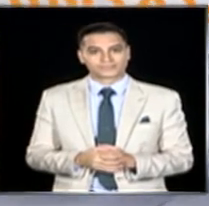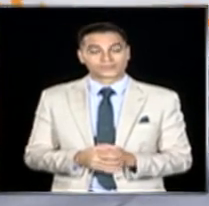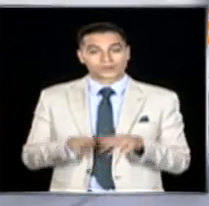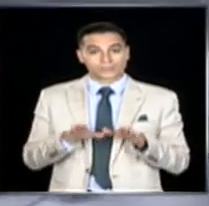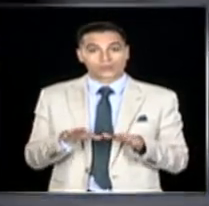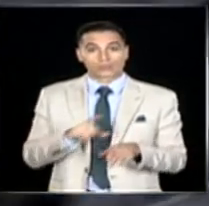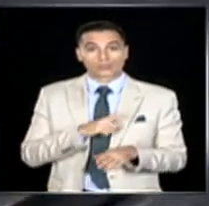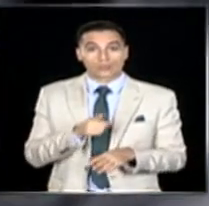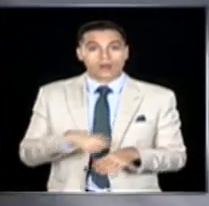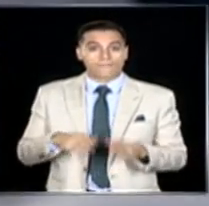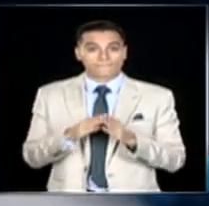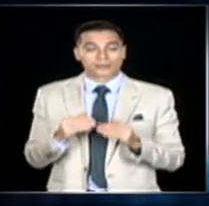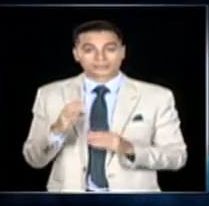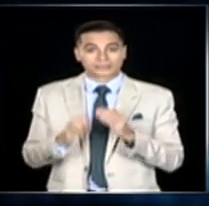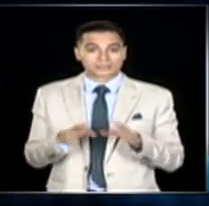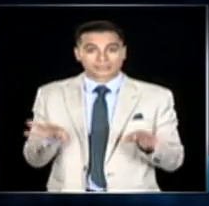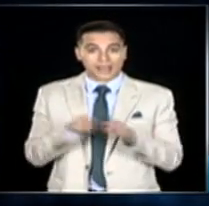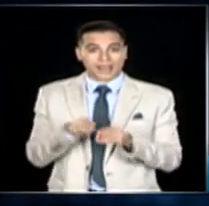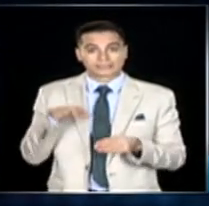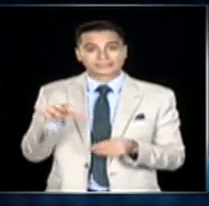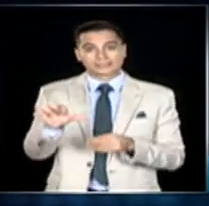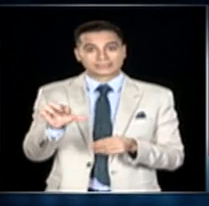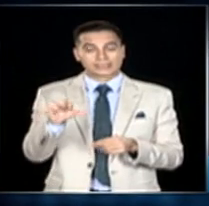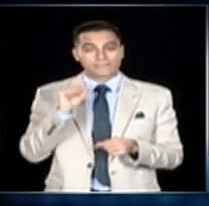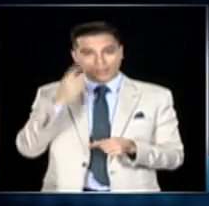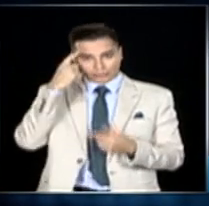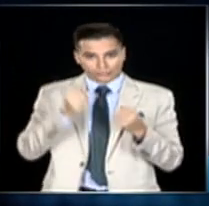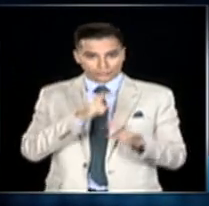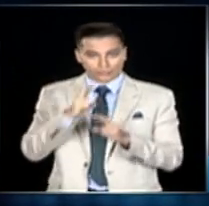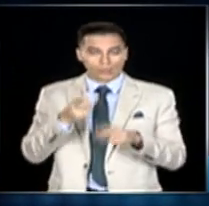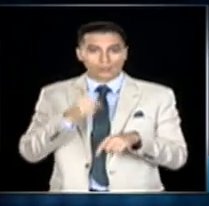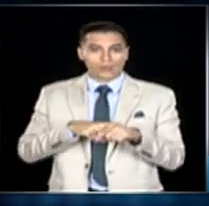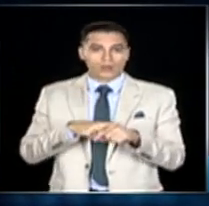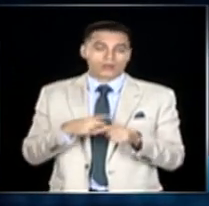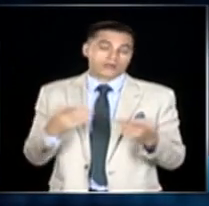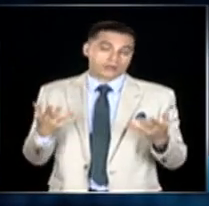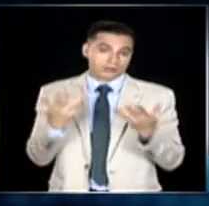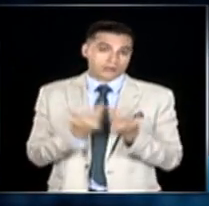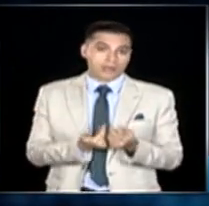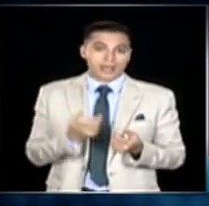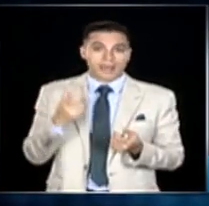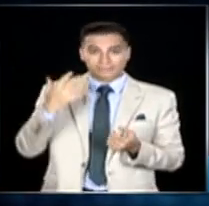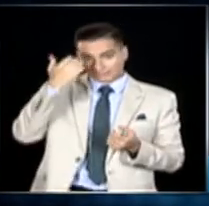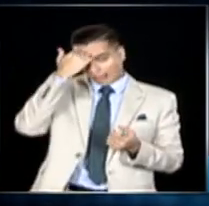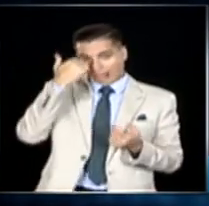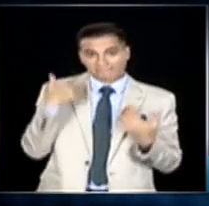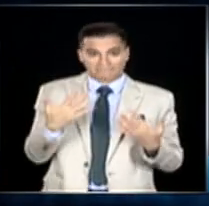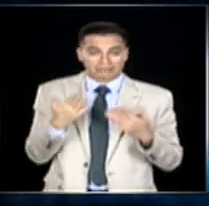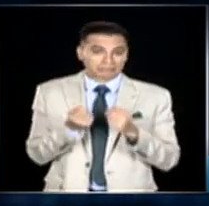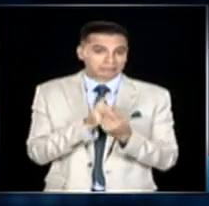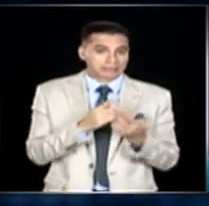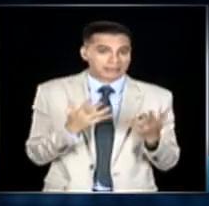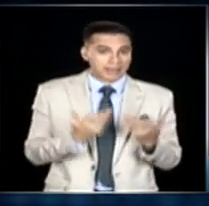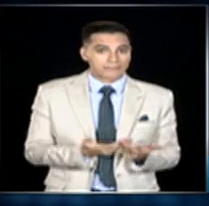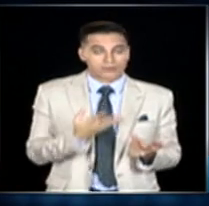وبكده طلاب مصر جمعوا 90 نقطة في فقرة تحت الضغط وضربات الجزاء، وكل نقطة ب 5000 جنيه بما